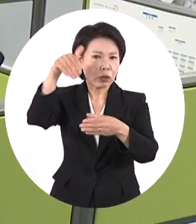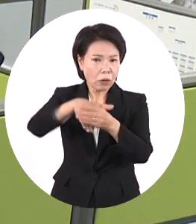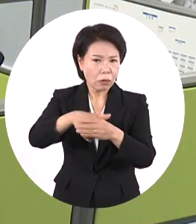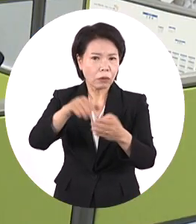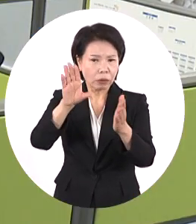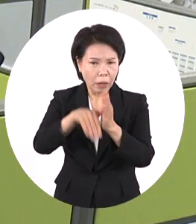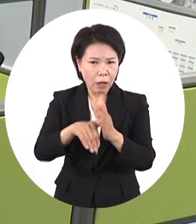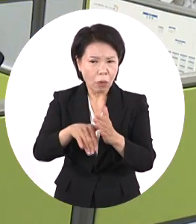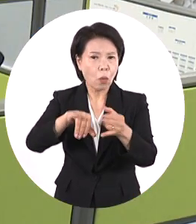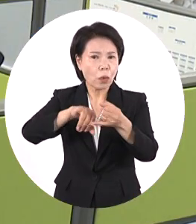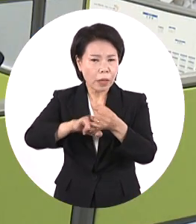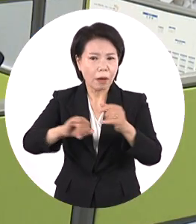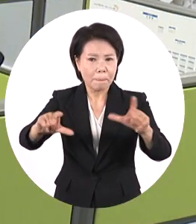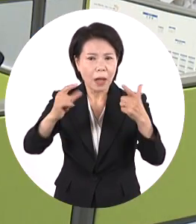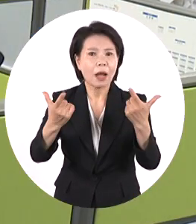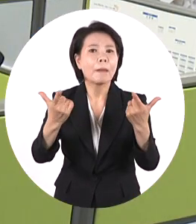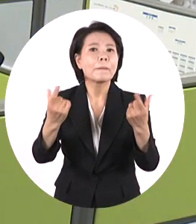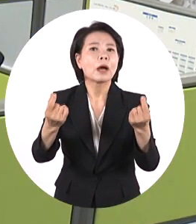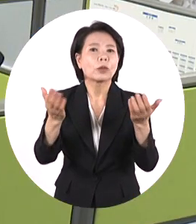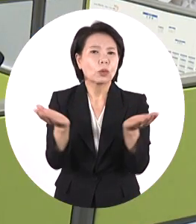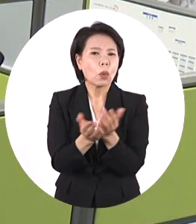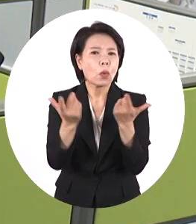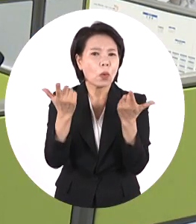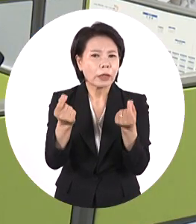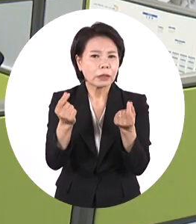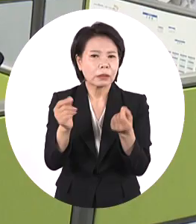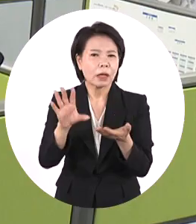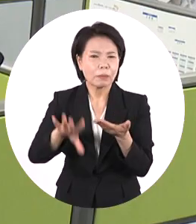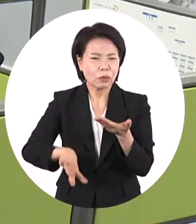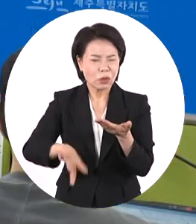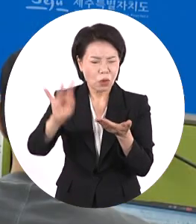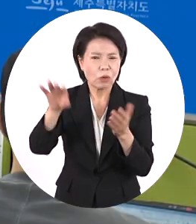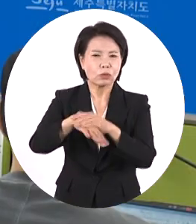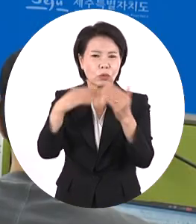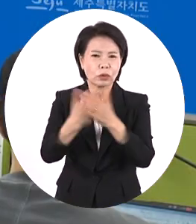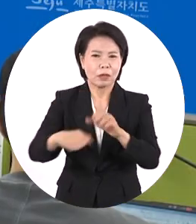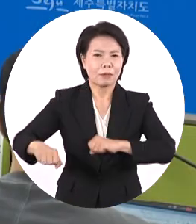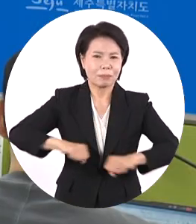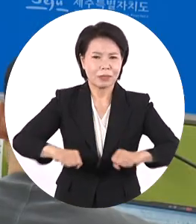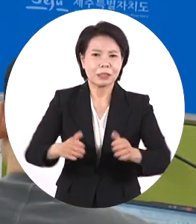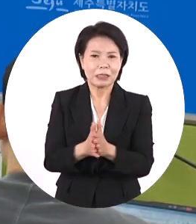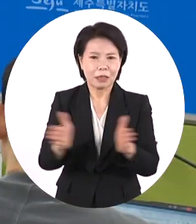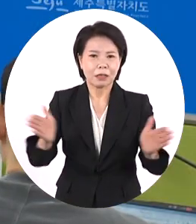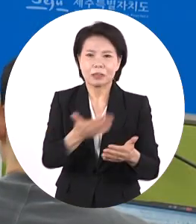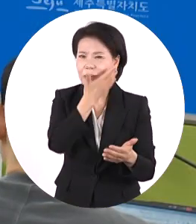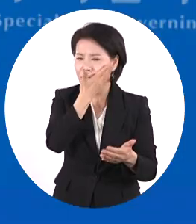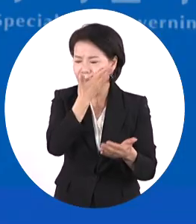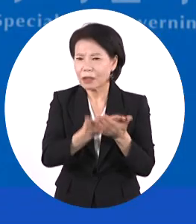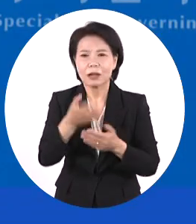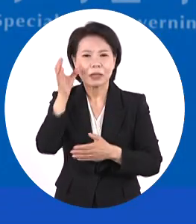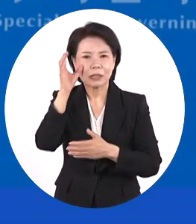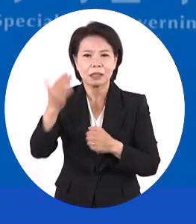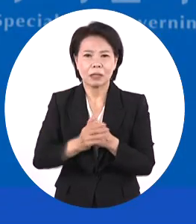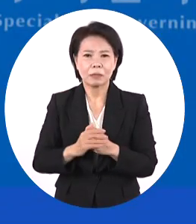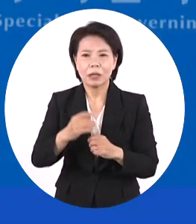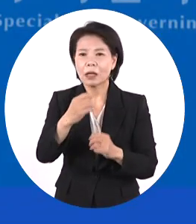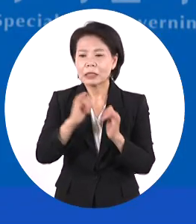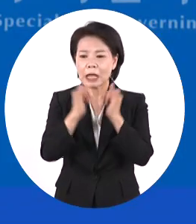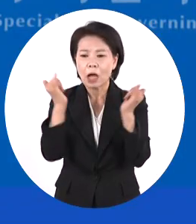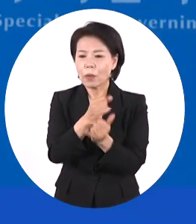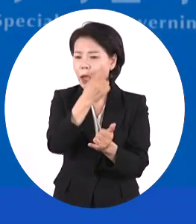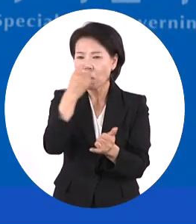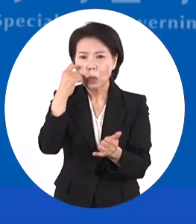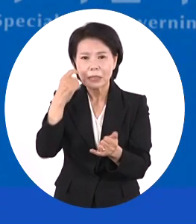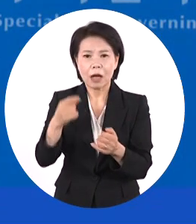공약과도 맞물리며 전국민 주치의제 도입의 마중물이 될 것으로 기대됩니다. 앞으로 사회보장제도